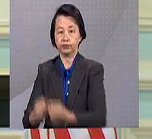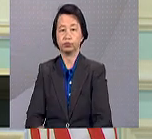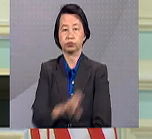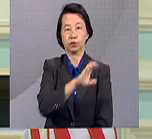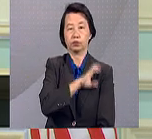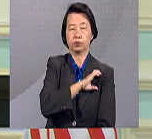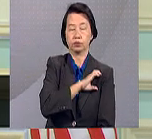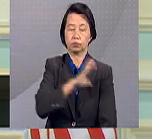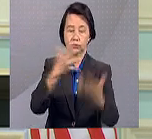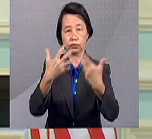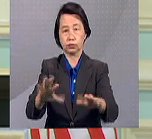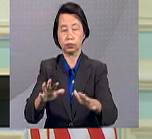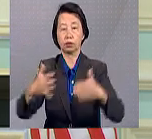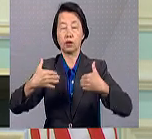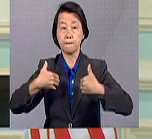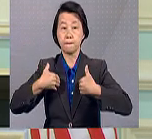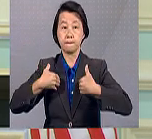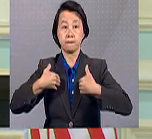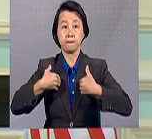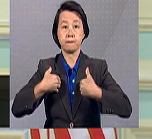PDRM juga telah mengadakan